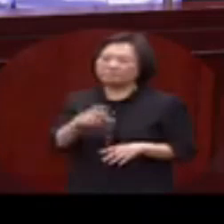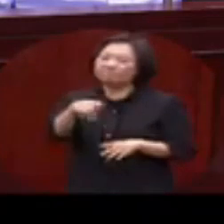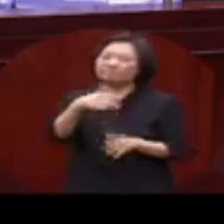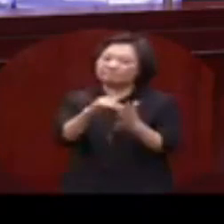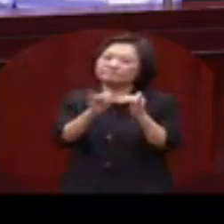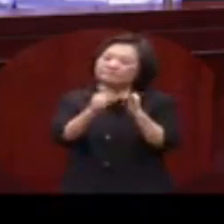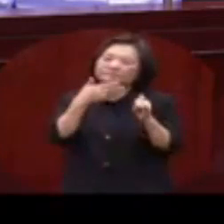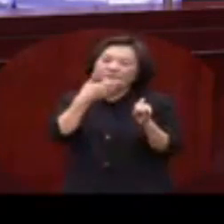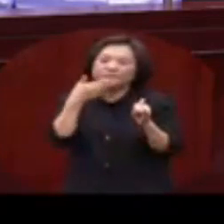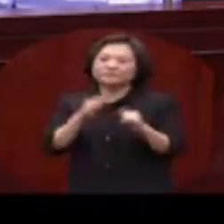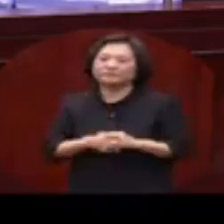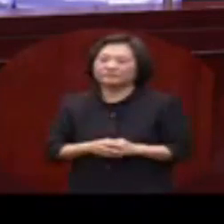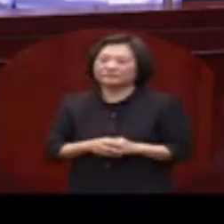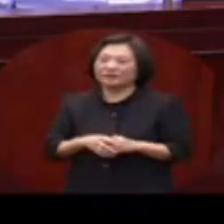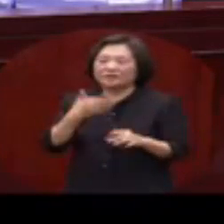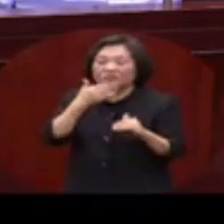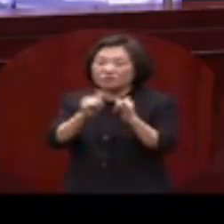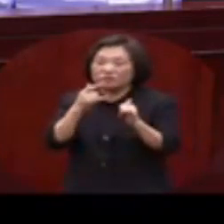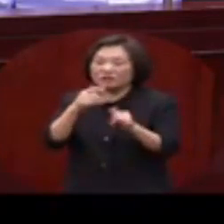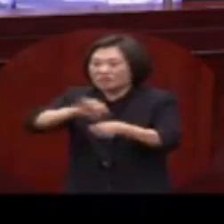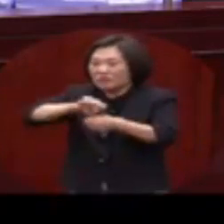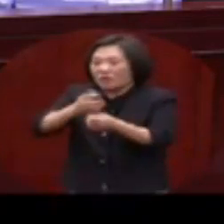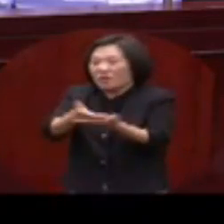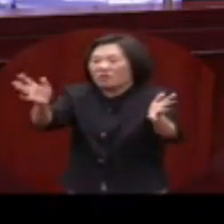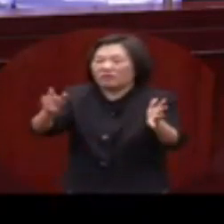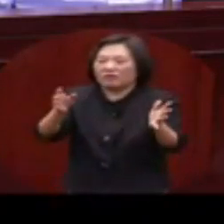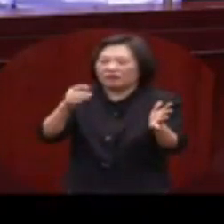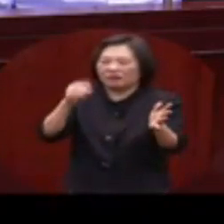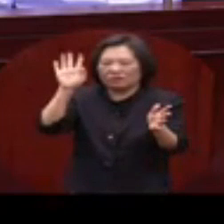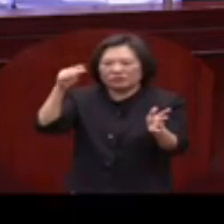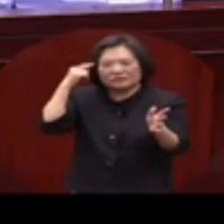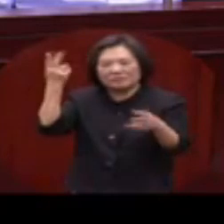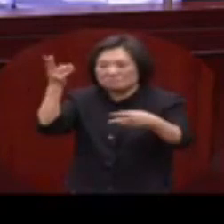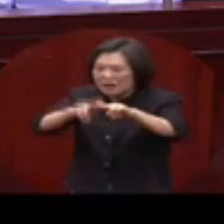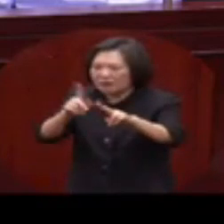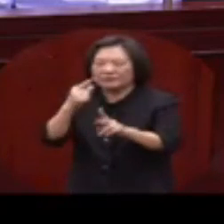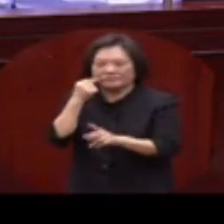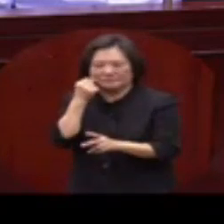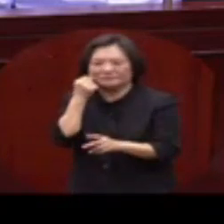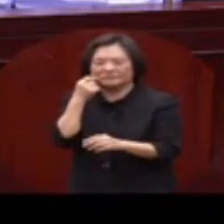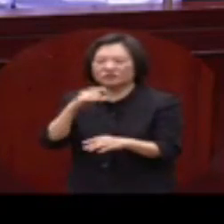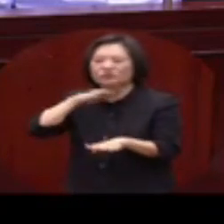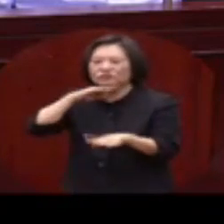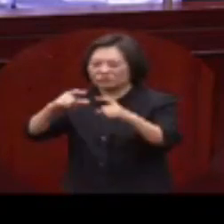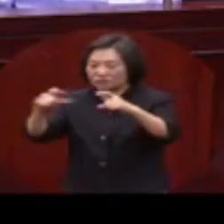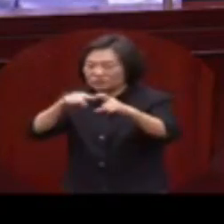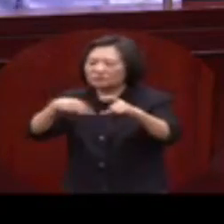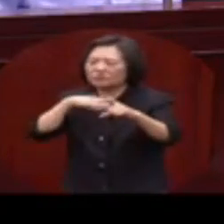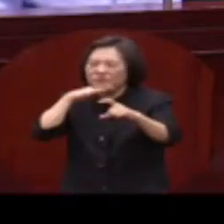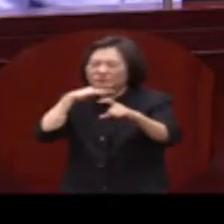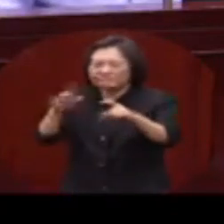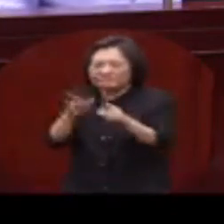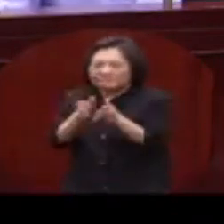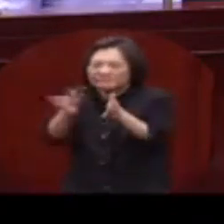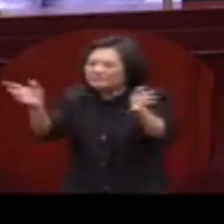哈、哦，易放难收的、哦、所以那个健老卡要怎么开放，容许我们再慢慢再思考。所以